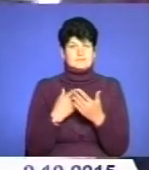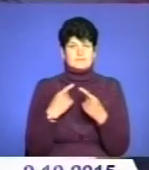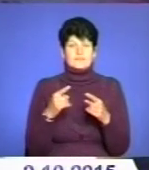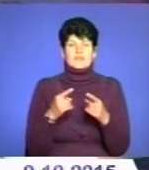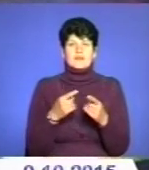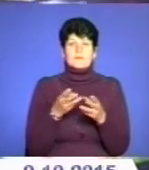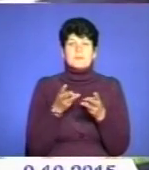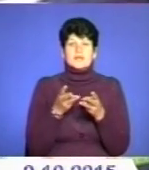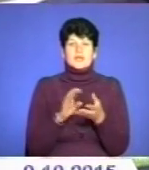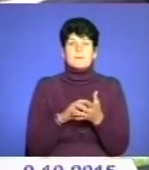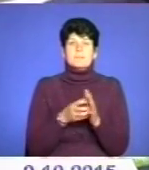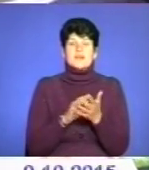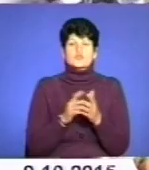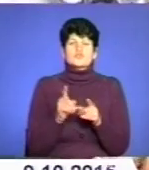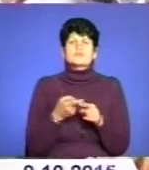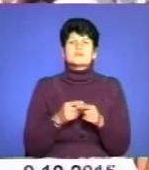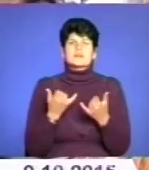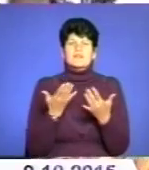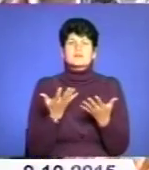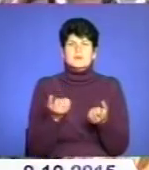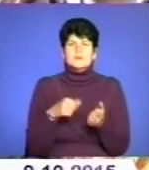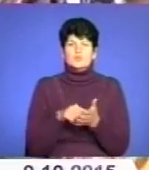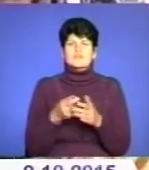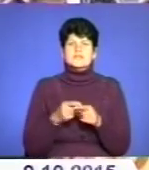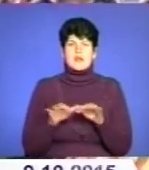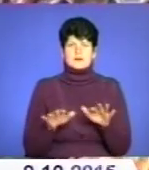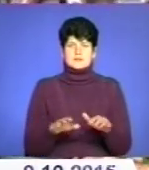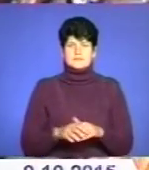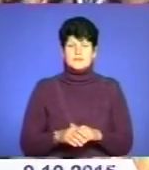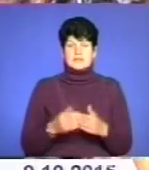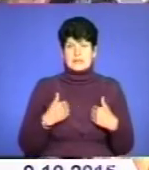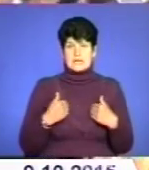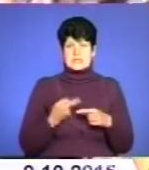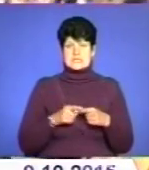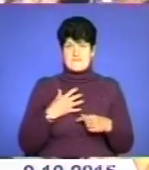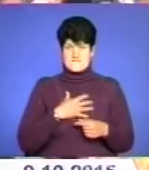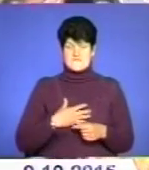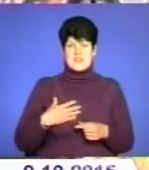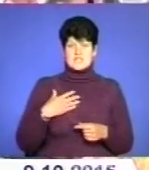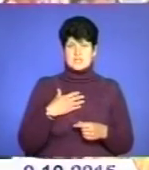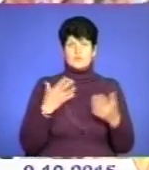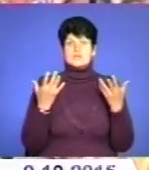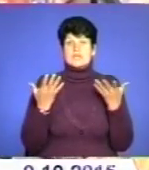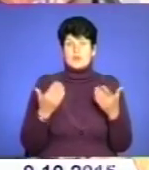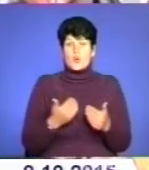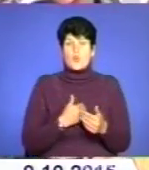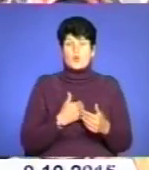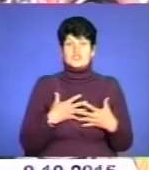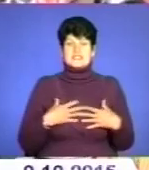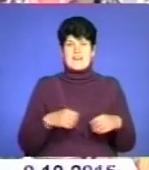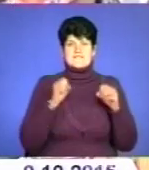печиво. Скажіть, будь ласка, що це для вас брати участь в такій акції? Ну, для нас це дуже важливо, оскільки хочеться віддати